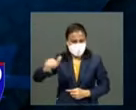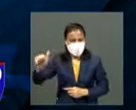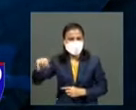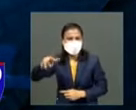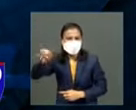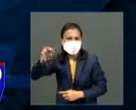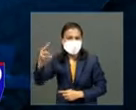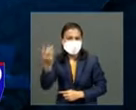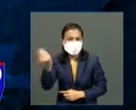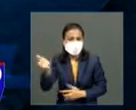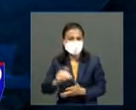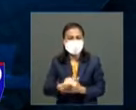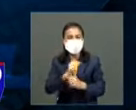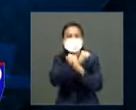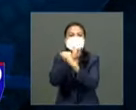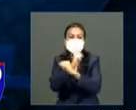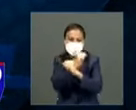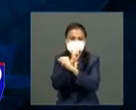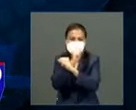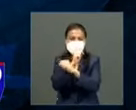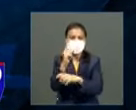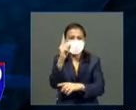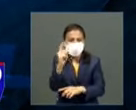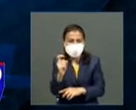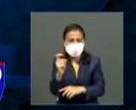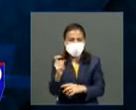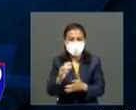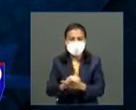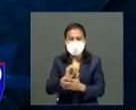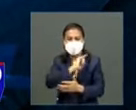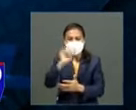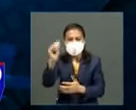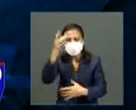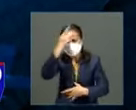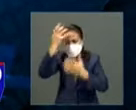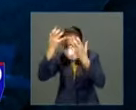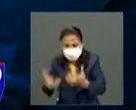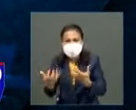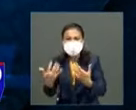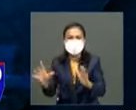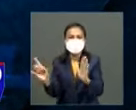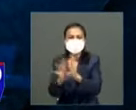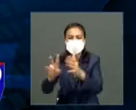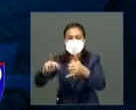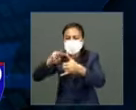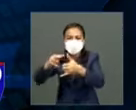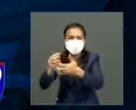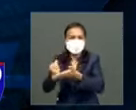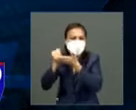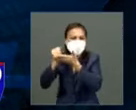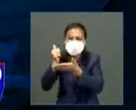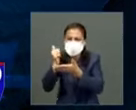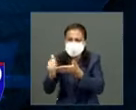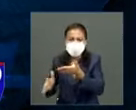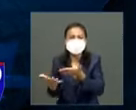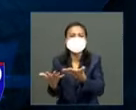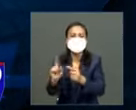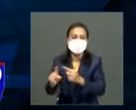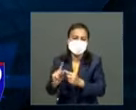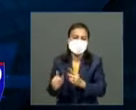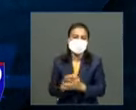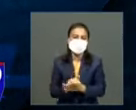พื่อที่จะไม่ให้เกิดเหตุการณ์ที่มาถึงโรงพยาบาลด้วยอาการหนักแล้วก็ไม่สามารถช่วยชีวิตท่านเหล่านี้ได้ก็